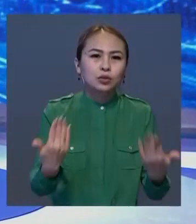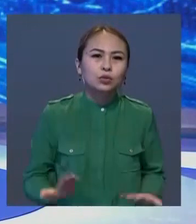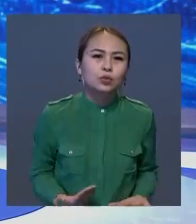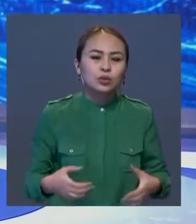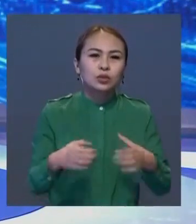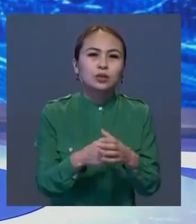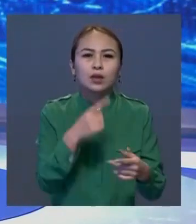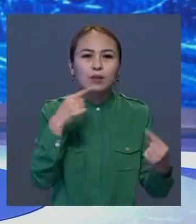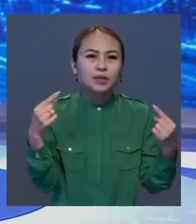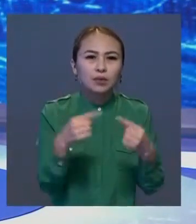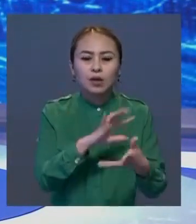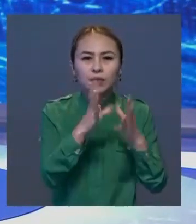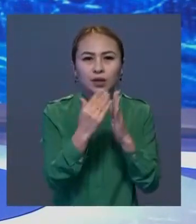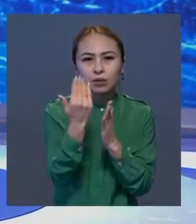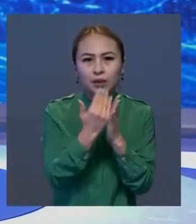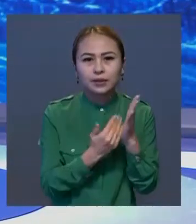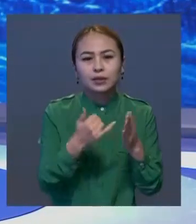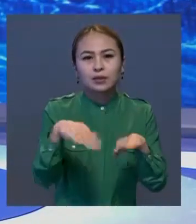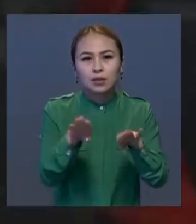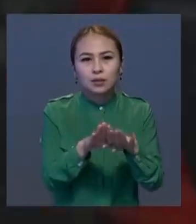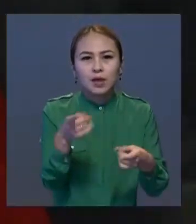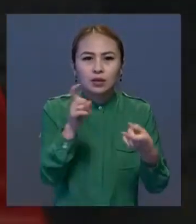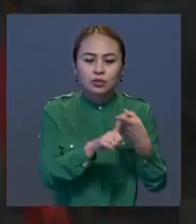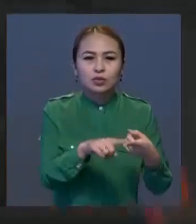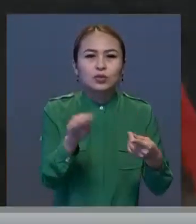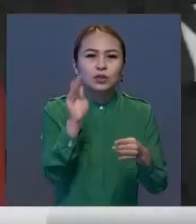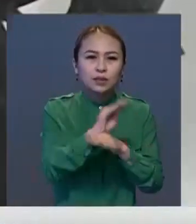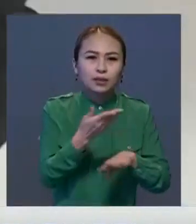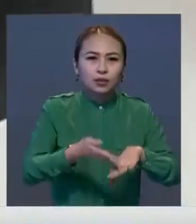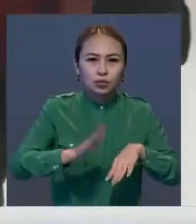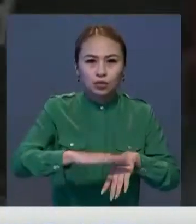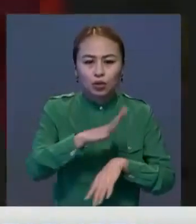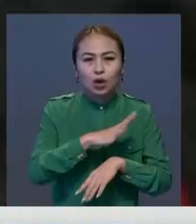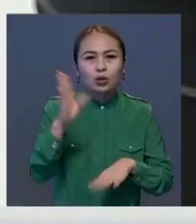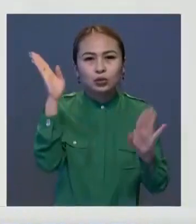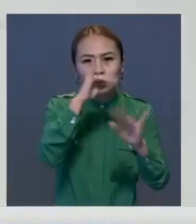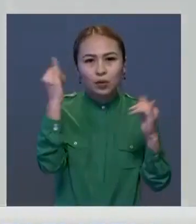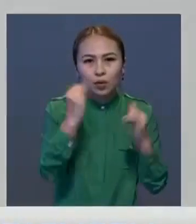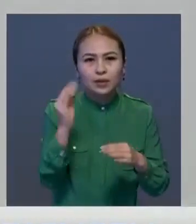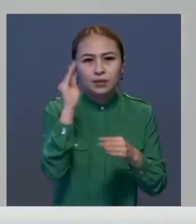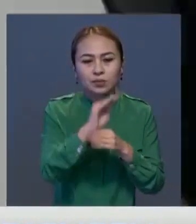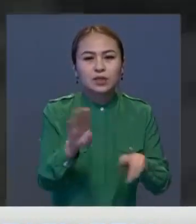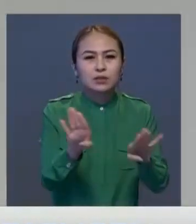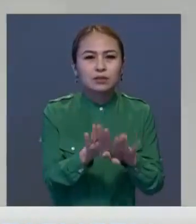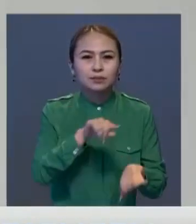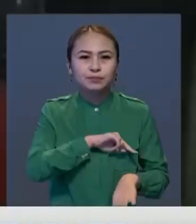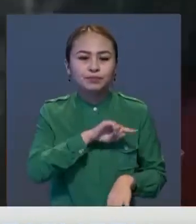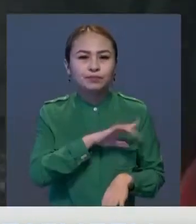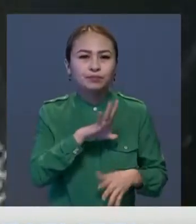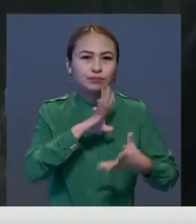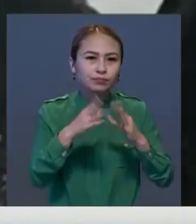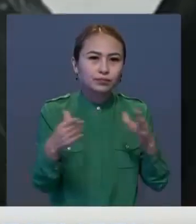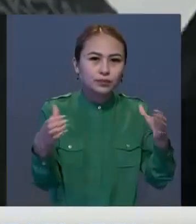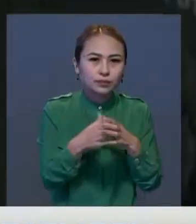Нақты тұрған жерін дәлме-дәл бағамдай алмаған, кейін арада байланыс үзіліп, жағдай қиындай түсті. Күн райында қолайсыз мінез танытқан